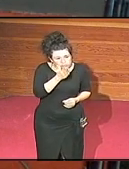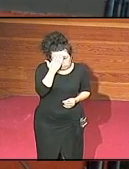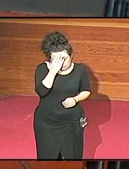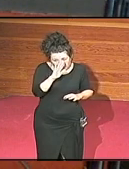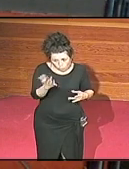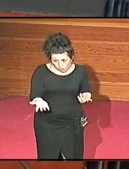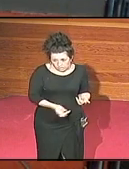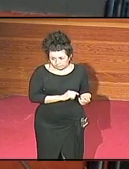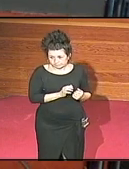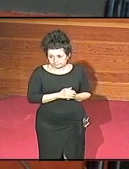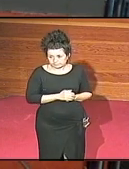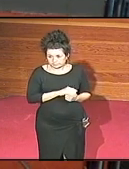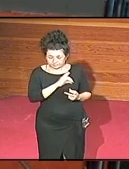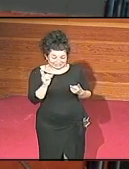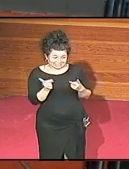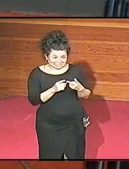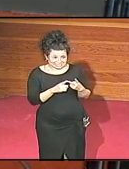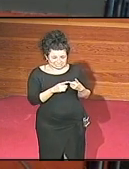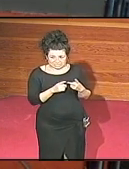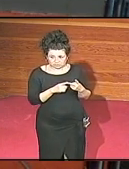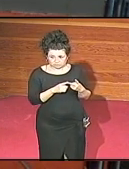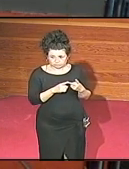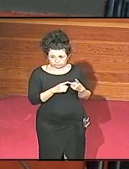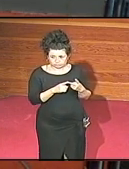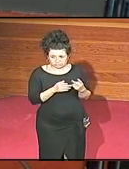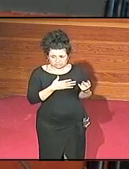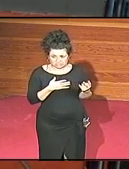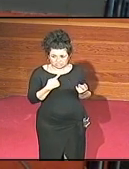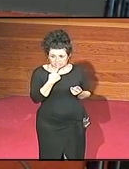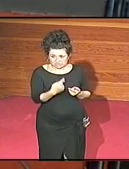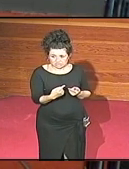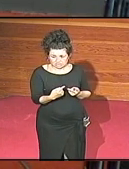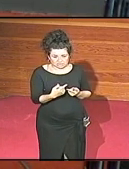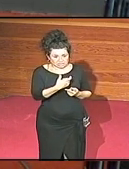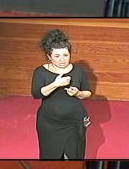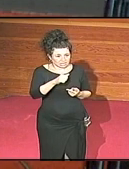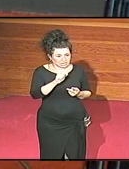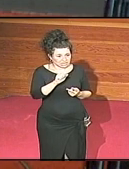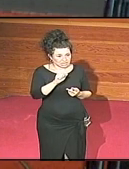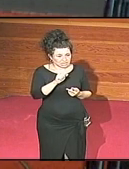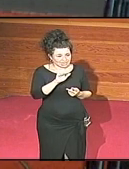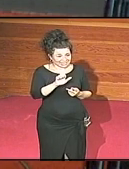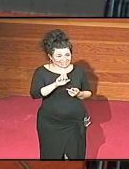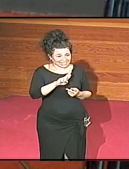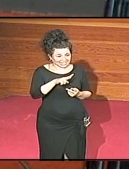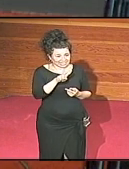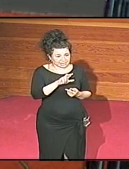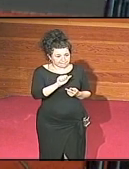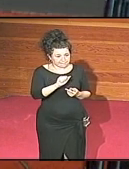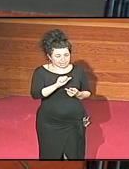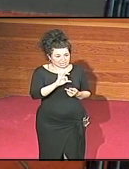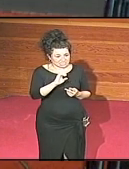batetik. Eta gero bestetik, aipatu nahi nuke Gervasio Sánchez, nazioarteko